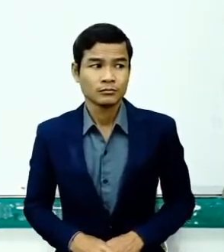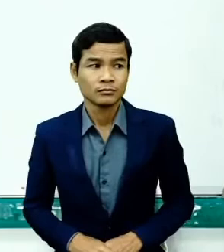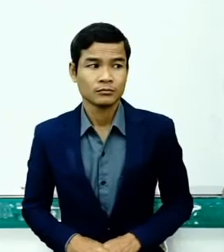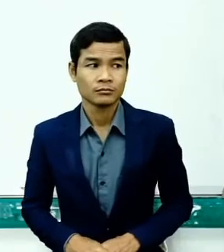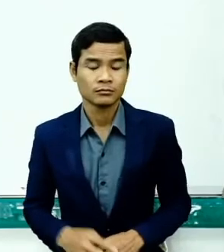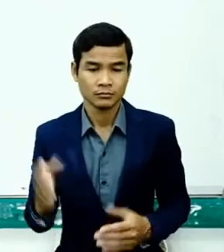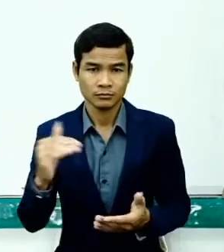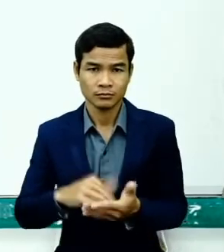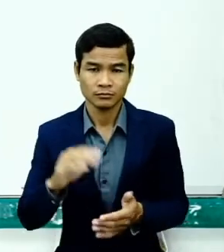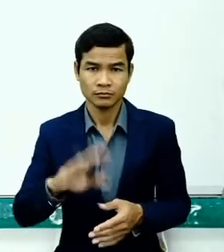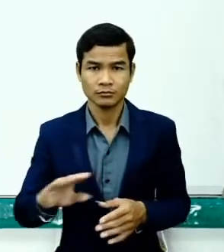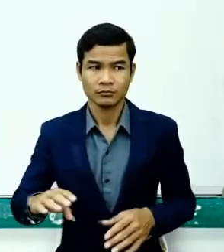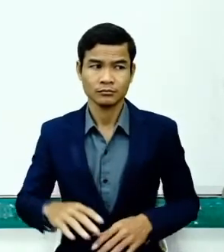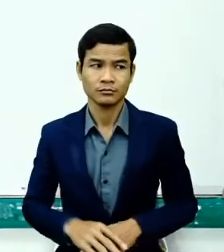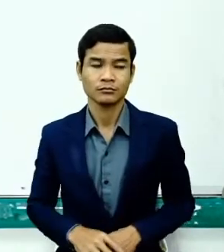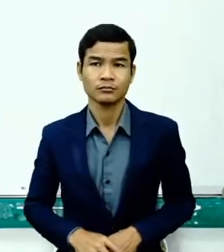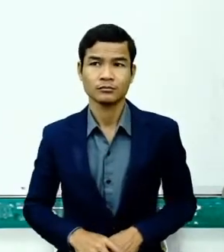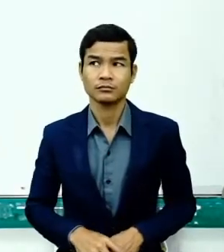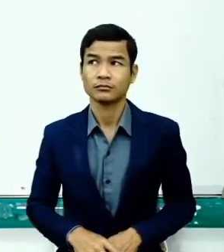ម្ដងទៀតកូន